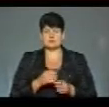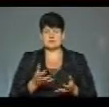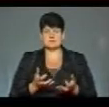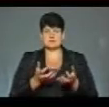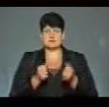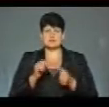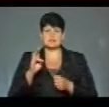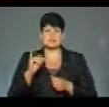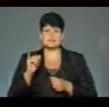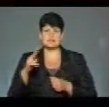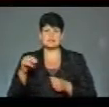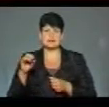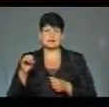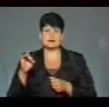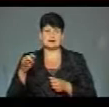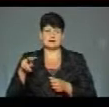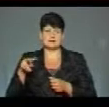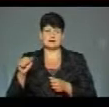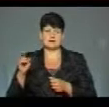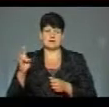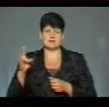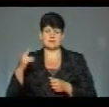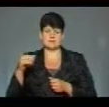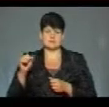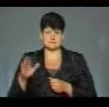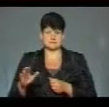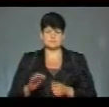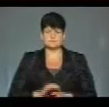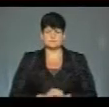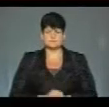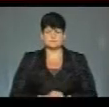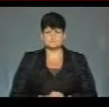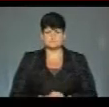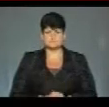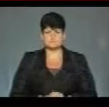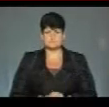Королівства Нідерландів в Україні, повідомила координаторка проєкту Тетяна Шаповал.